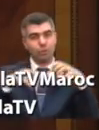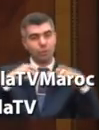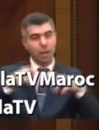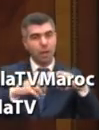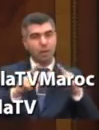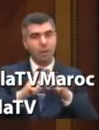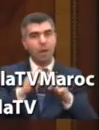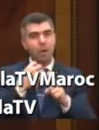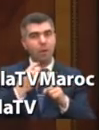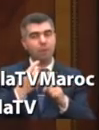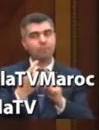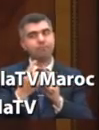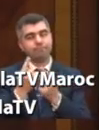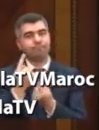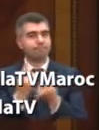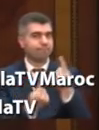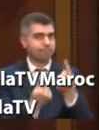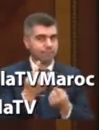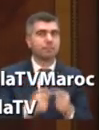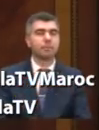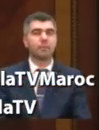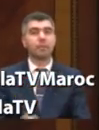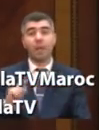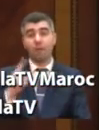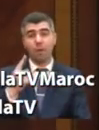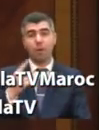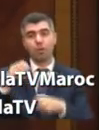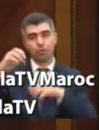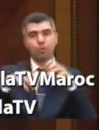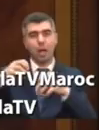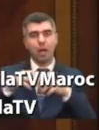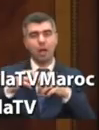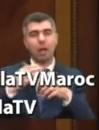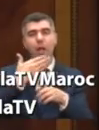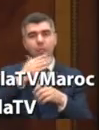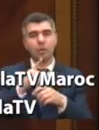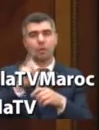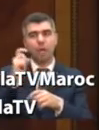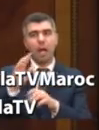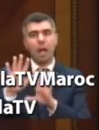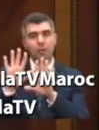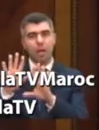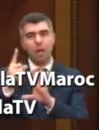مناخية متباينة. أولا كانت الشتاء مزيانة في أكتوبر وفي نوفمبر،